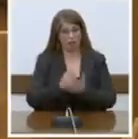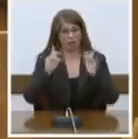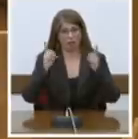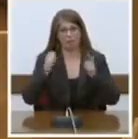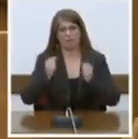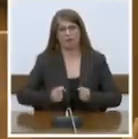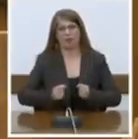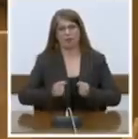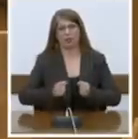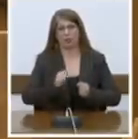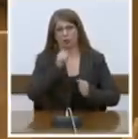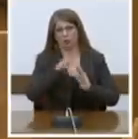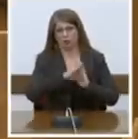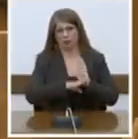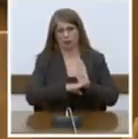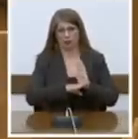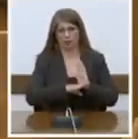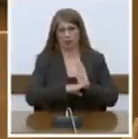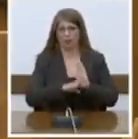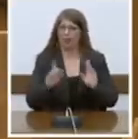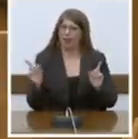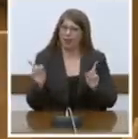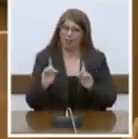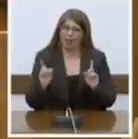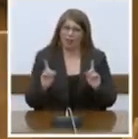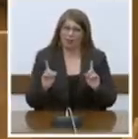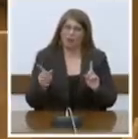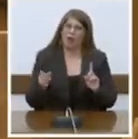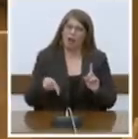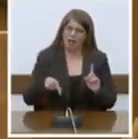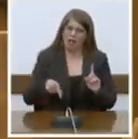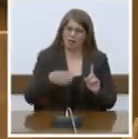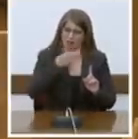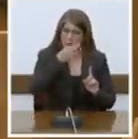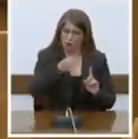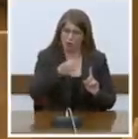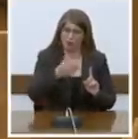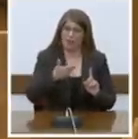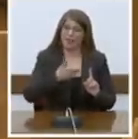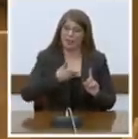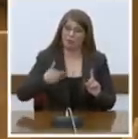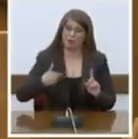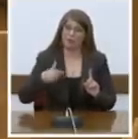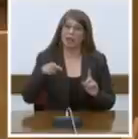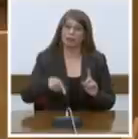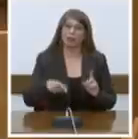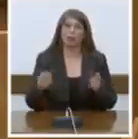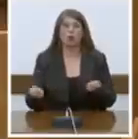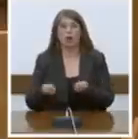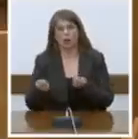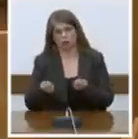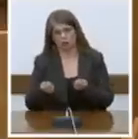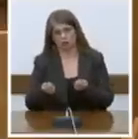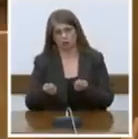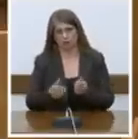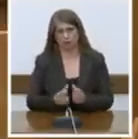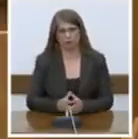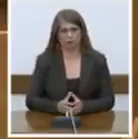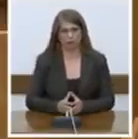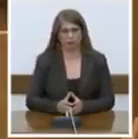Σύνταγμα. Δεν είμαστε αυτά που λέμε, είμαστε αυτά που κάνουμε